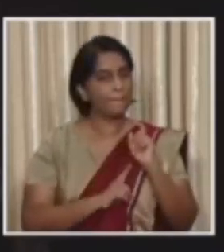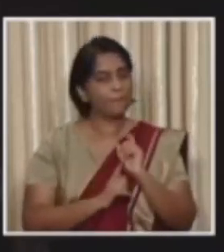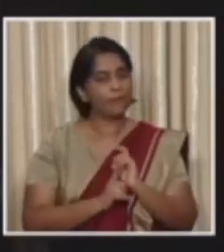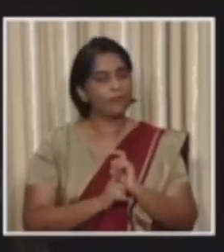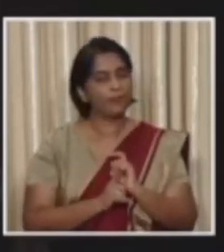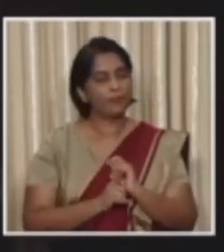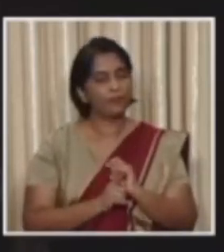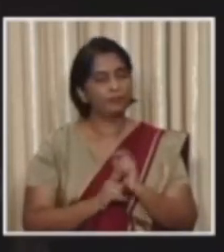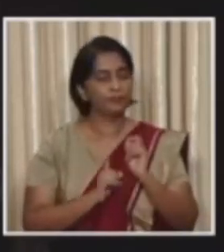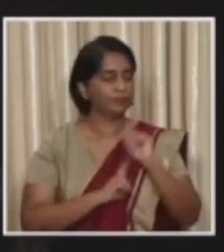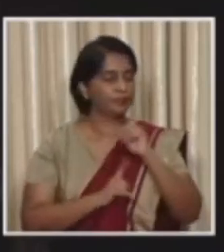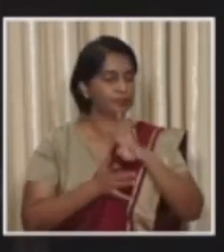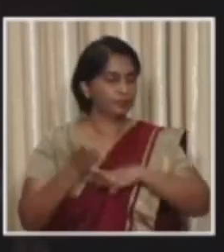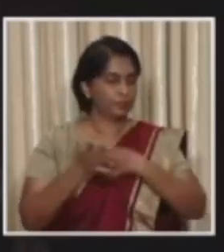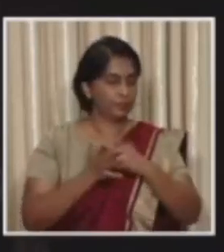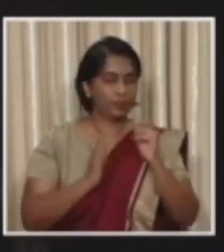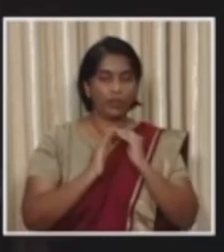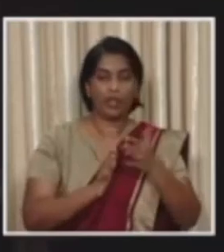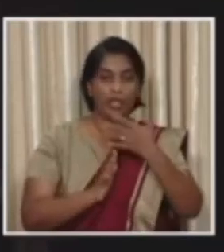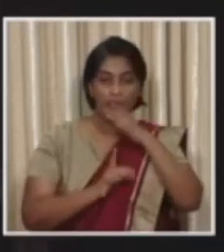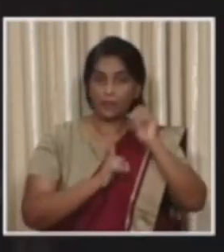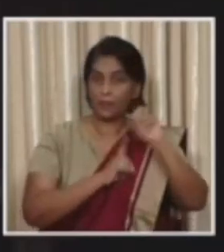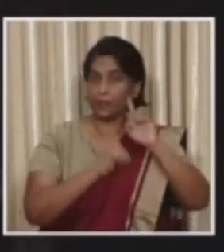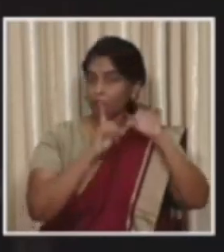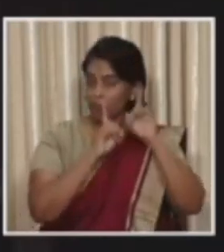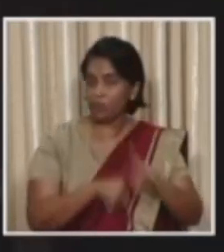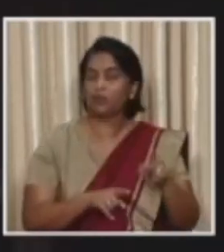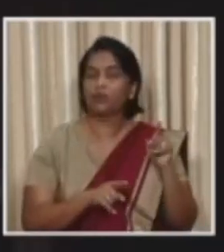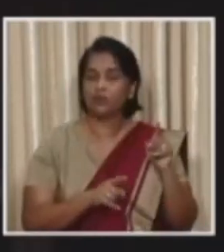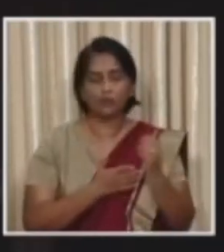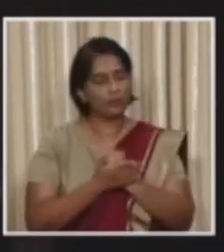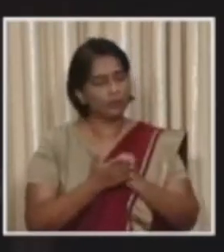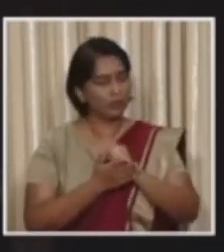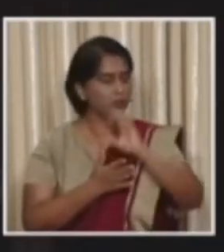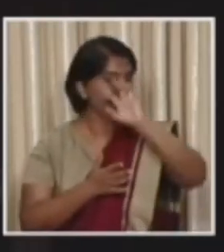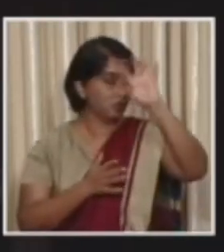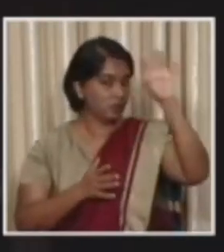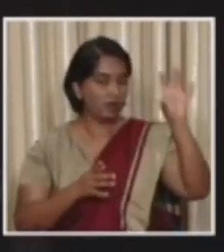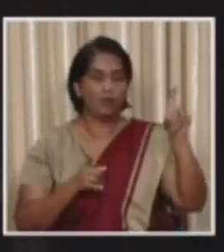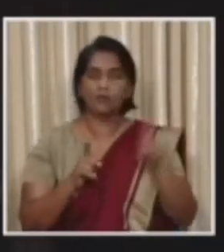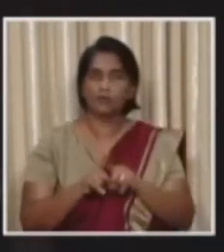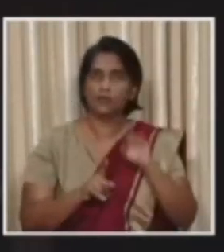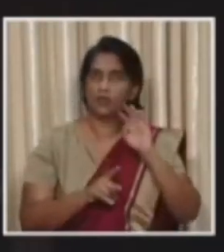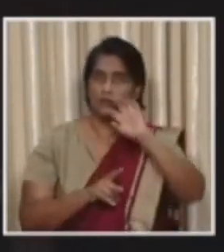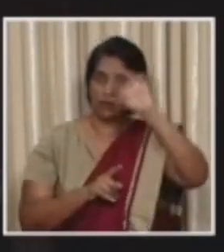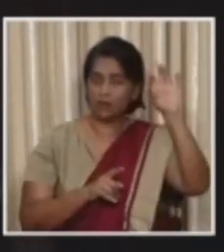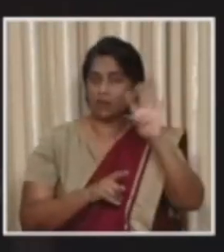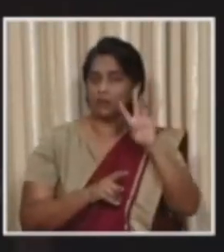අයවැය කාර්යාලය මා හිතනවා වෙස්ට්මිනිස්ටර් පාර්ලිමේන්තු ක්‍රමයේ තිබෙන සියලුම රටවල් වගේ රටවල්